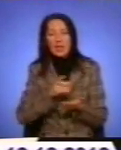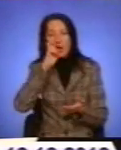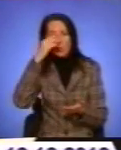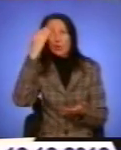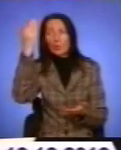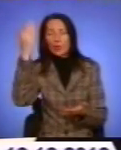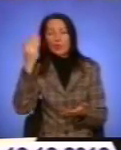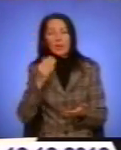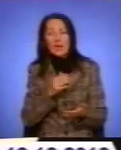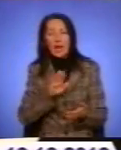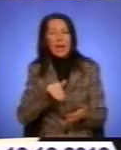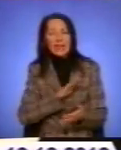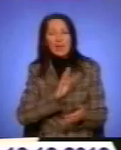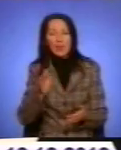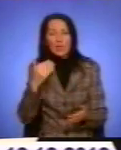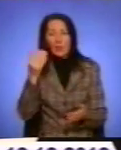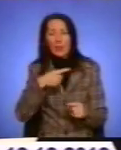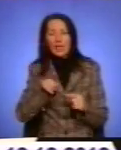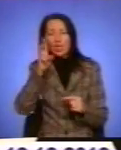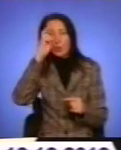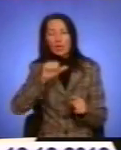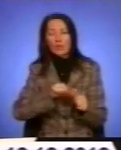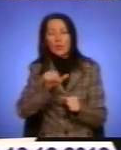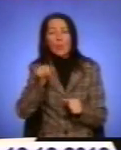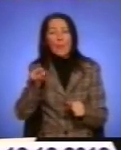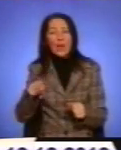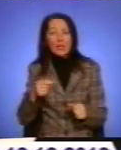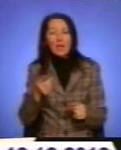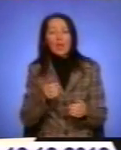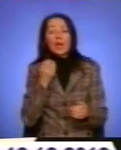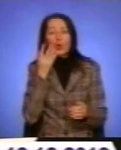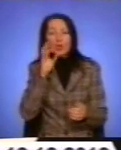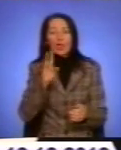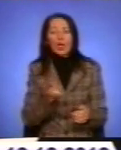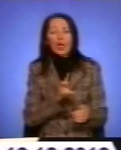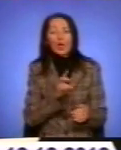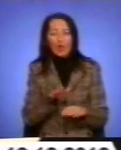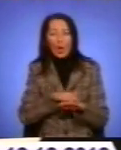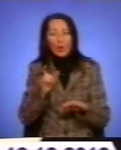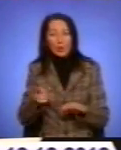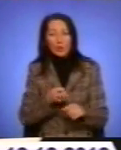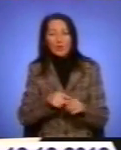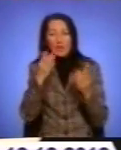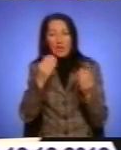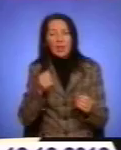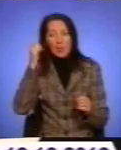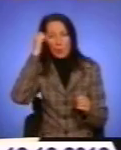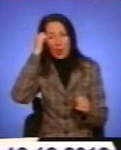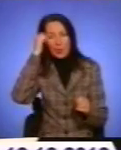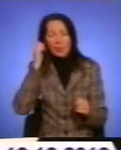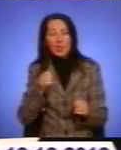мене». І коли людство у цей день пам'яті апостола Андрія Первозванного, коли він на наших